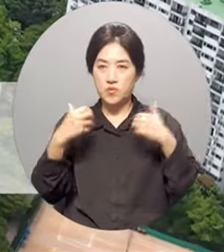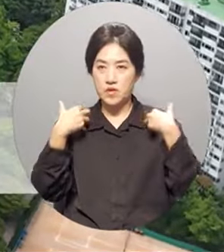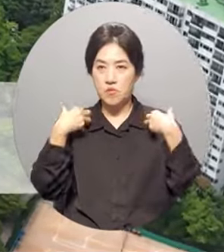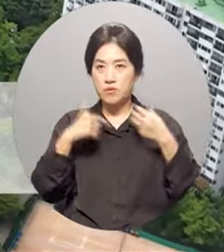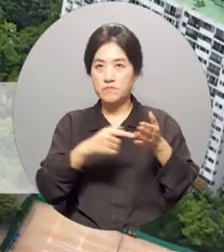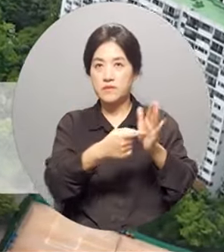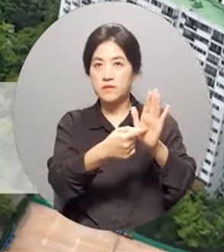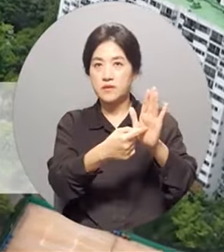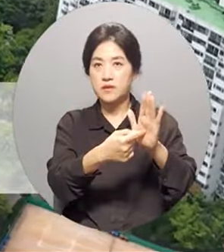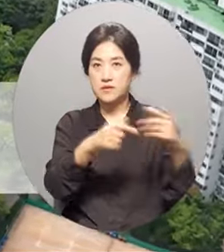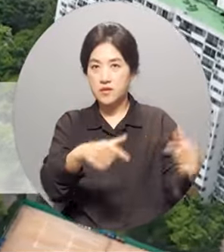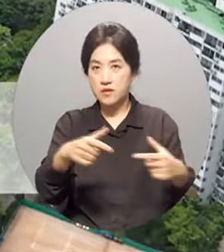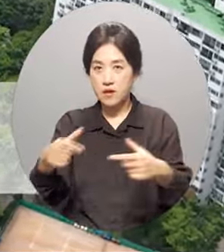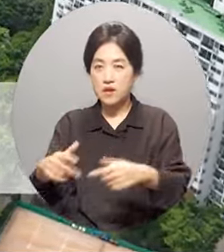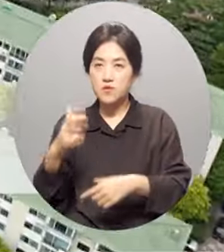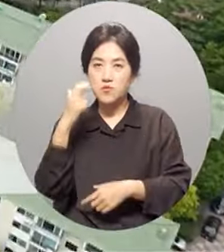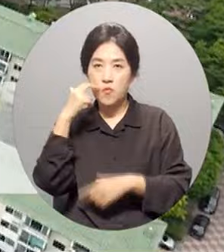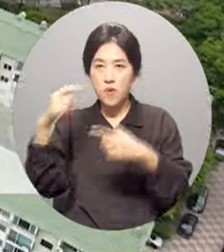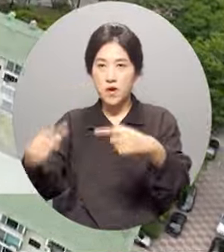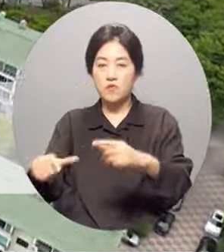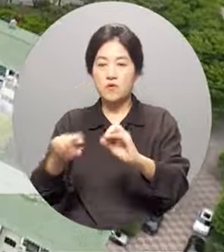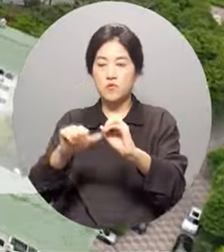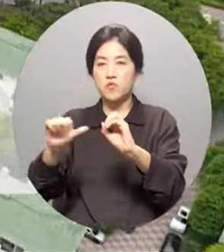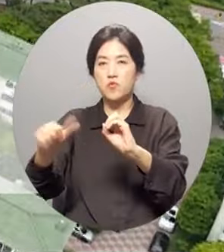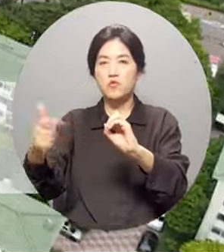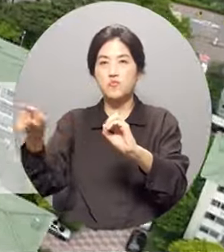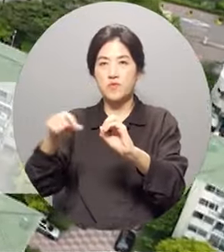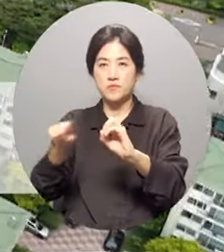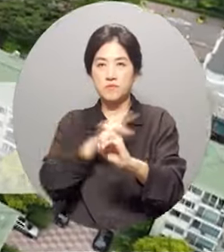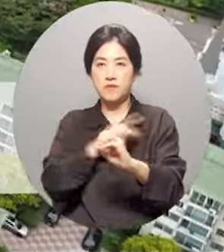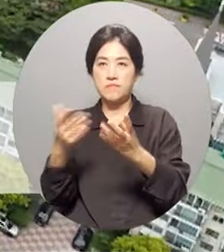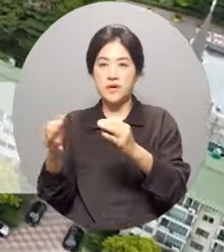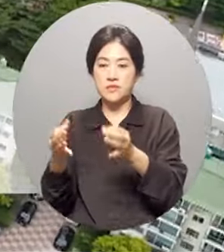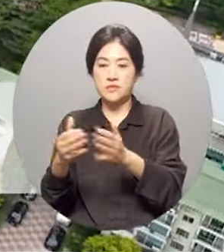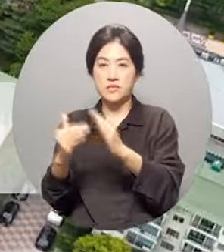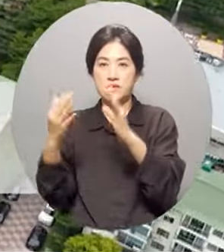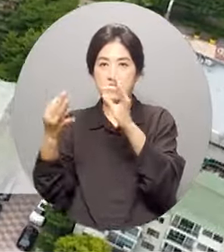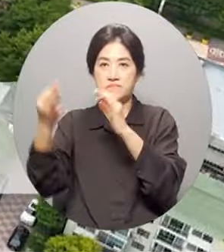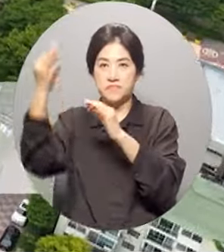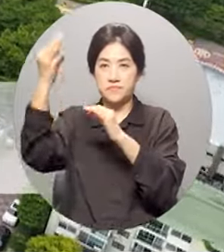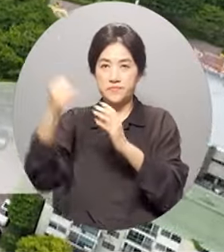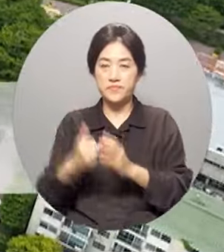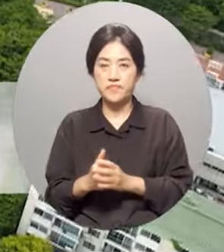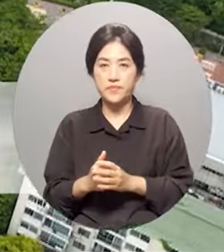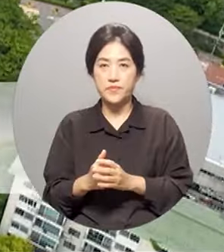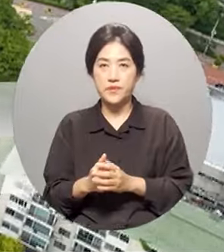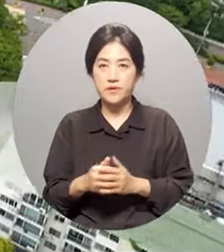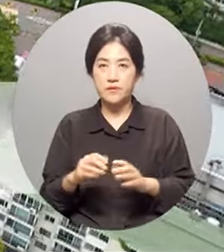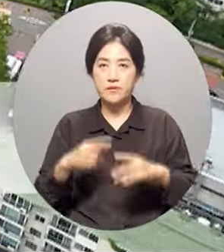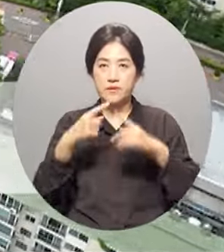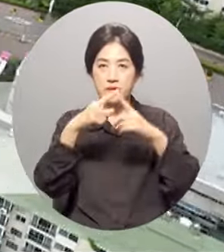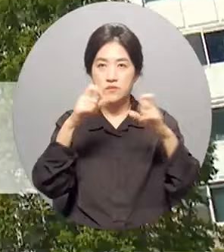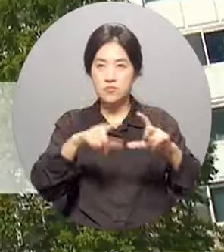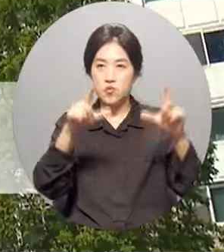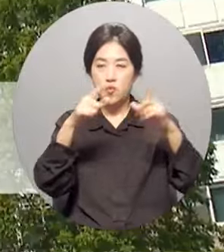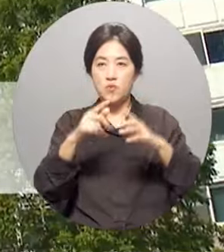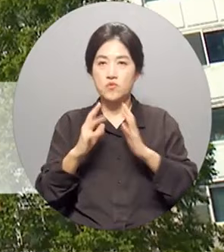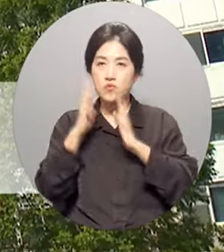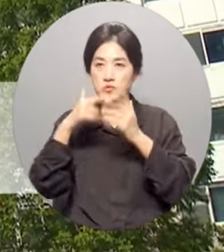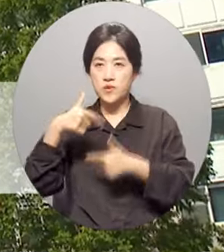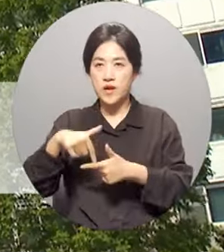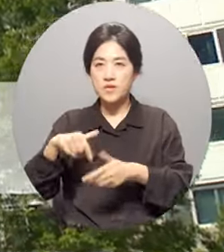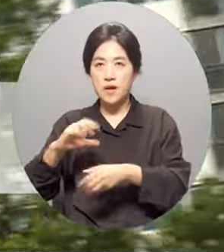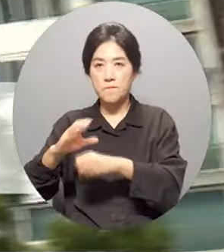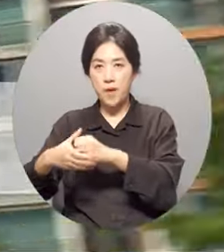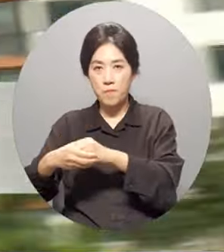밝혔습니다 자치구별로는 송파구가 0.56% 가장 높은 상승률을 보였고 성동 서초 강남